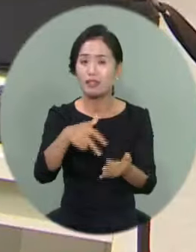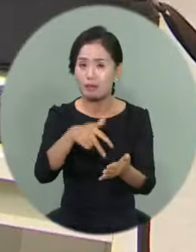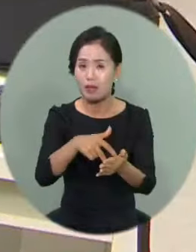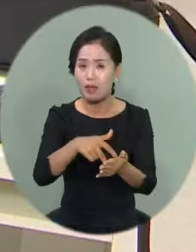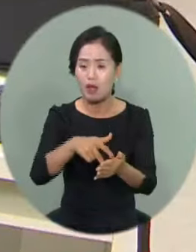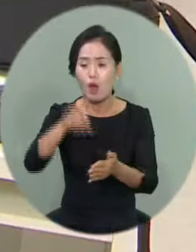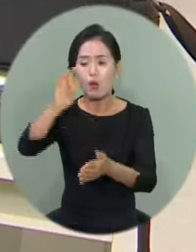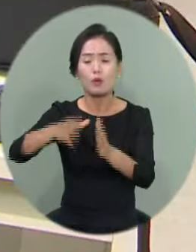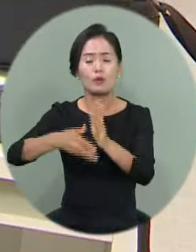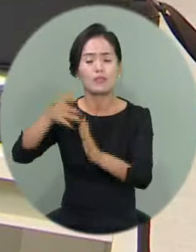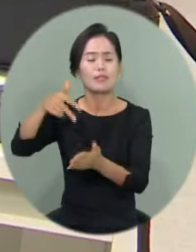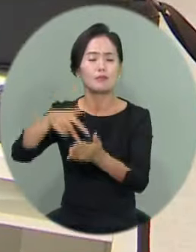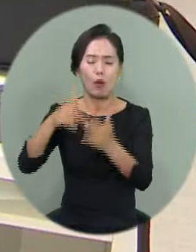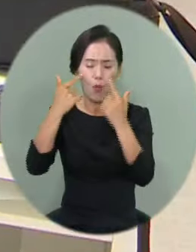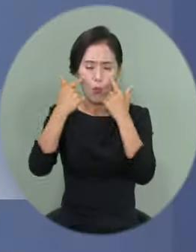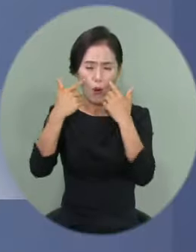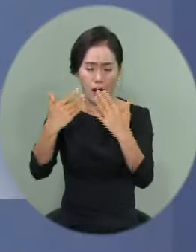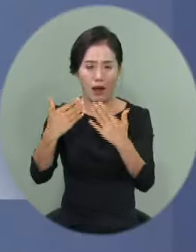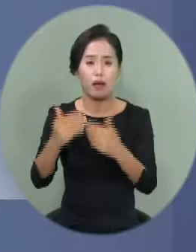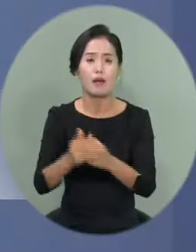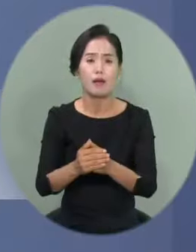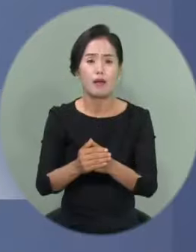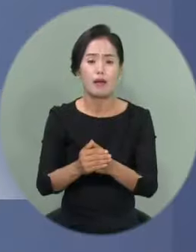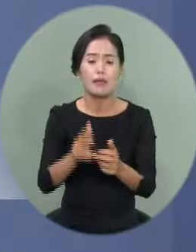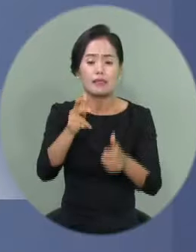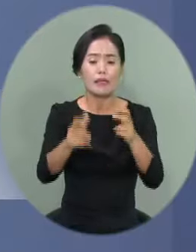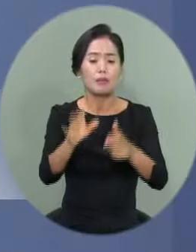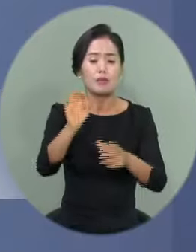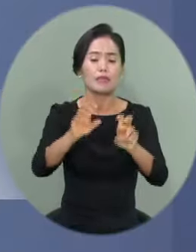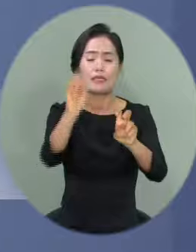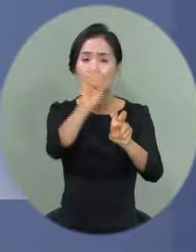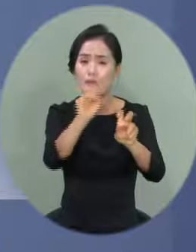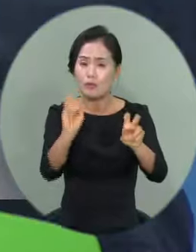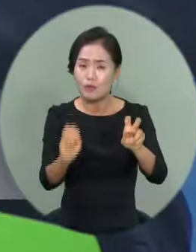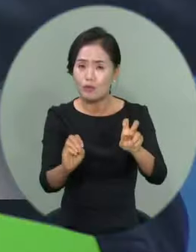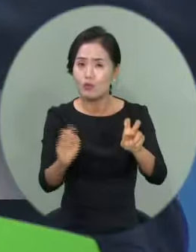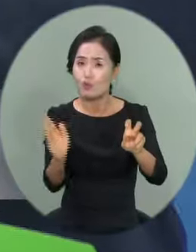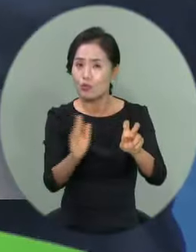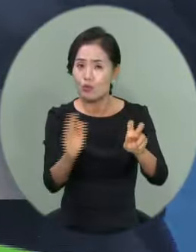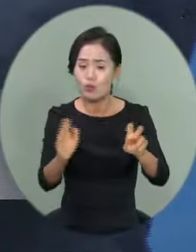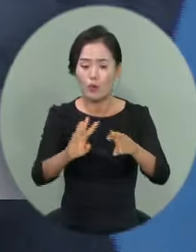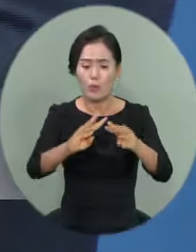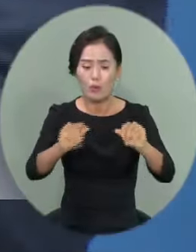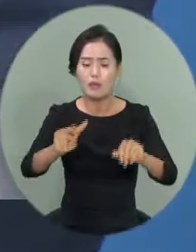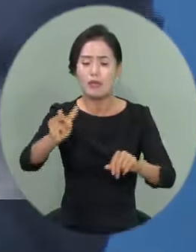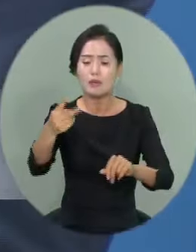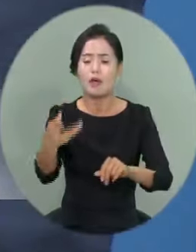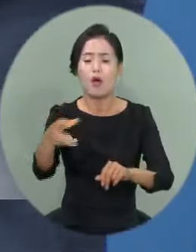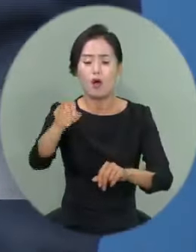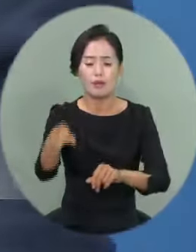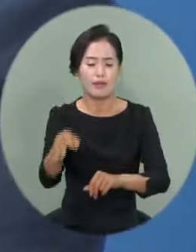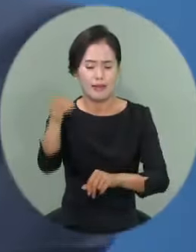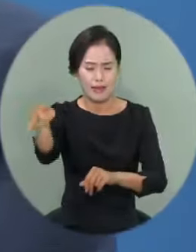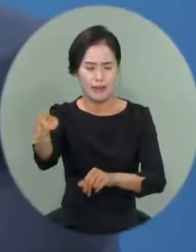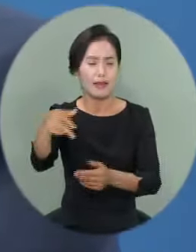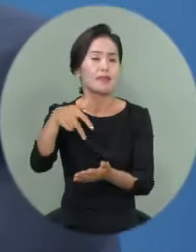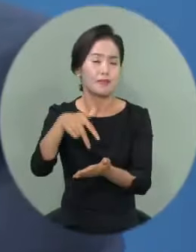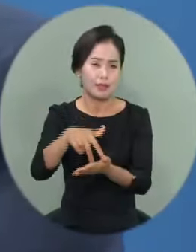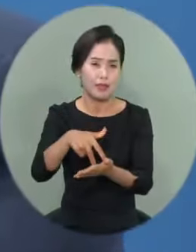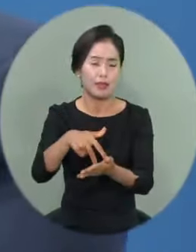대한 광주시 의사는 확고합니다. 사업비 전체의 20%에 해당하는 부지비 200억 원만 내겠다는